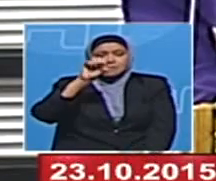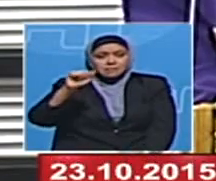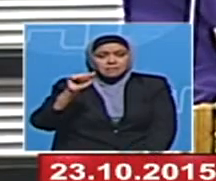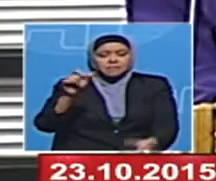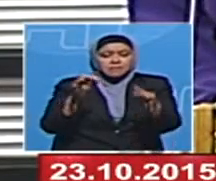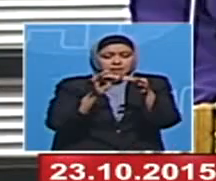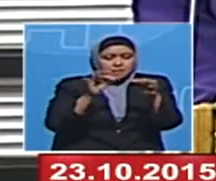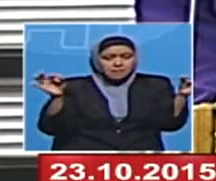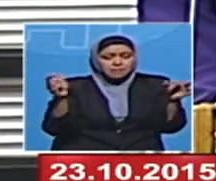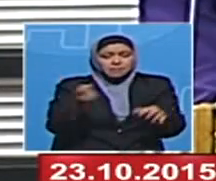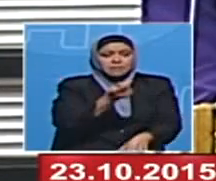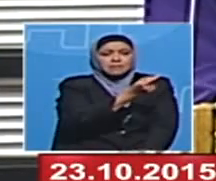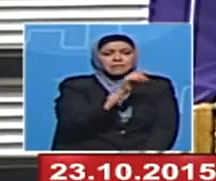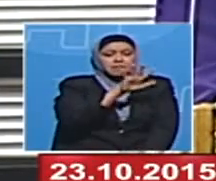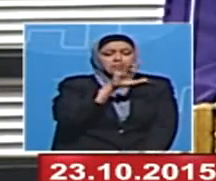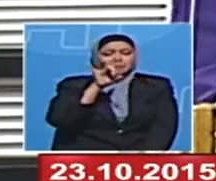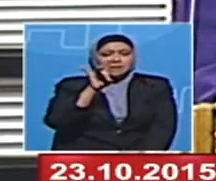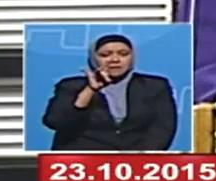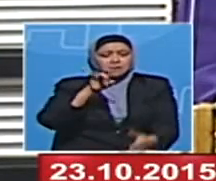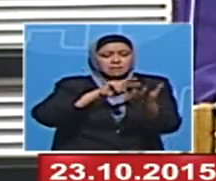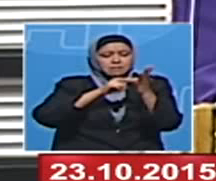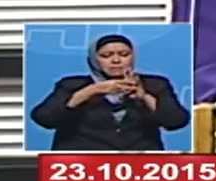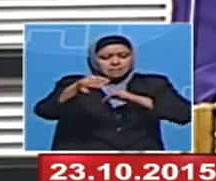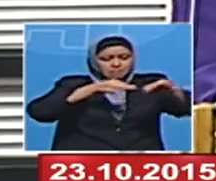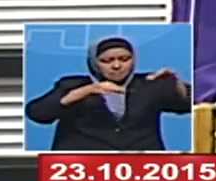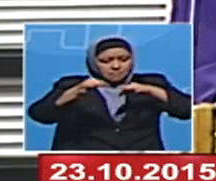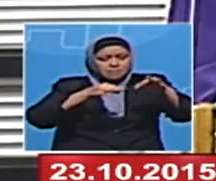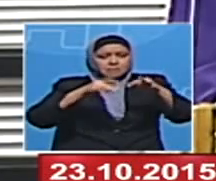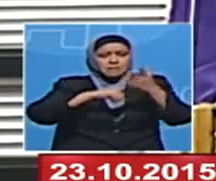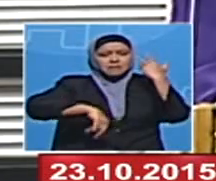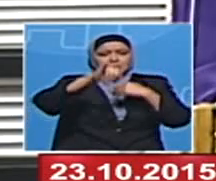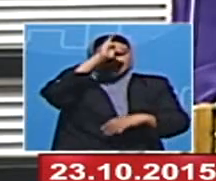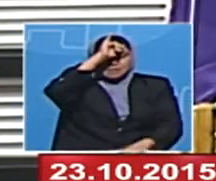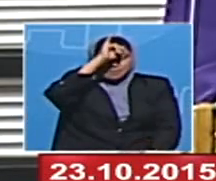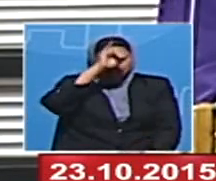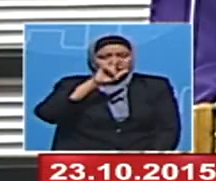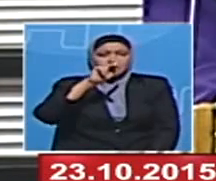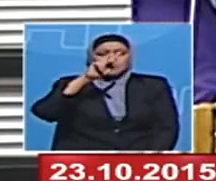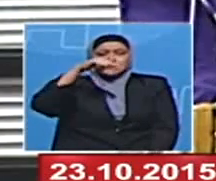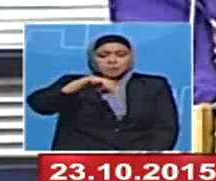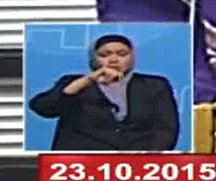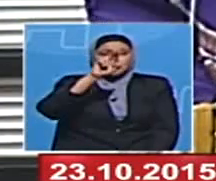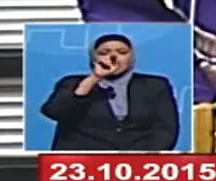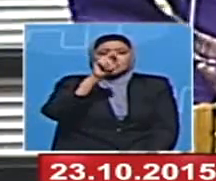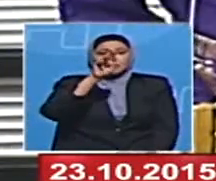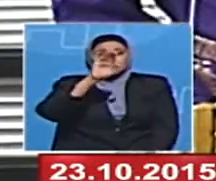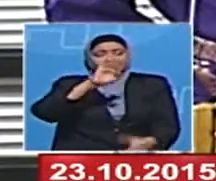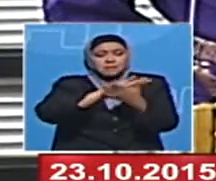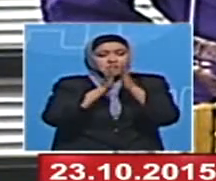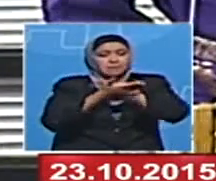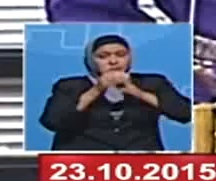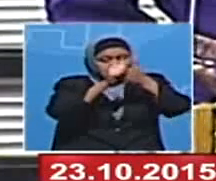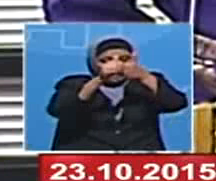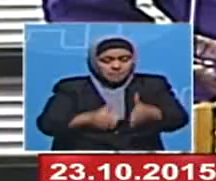seperti yang ditafsir oleh antaranya Imam qurtubi apabila menjadi pemimpin dan pemerintah